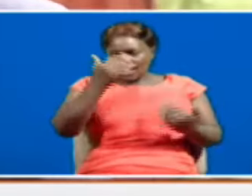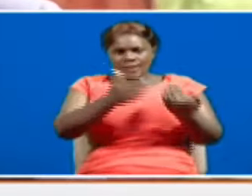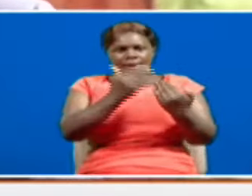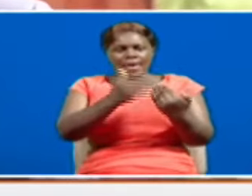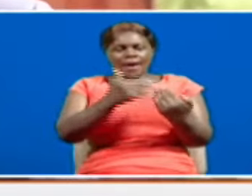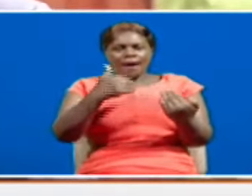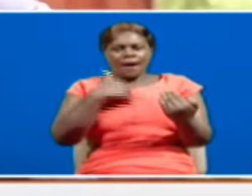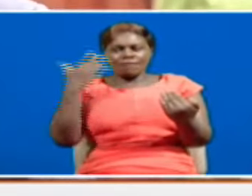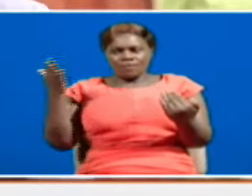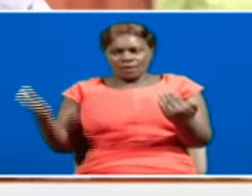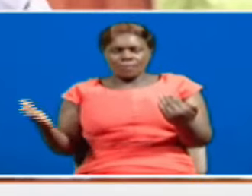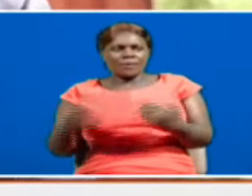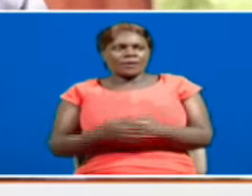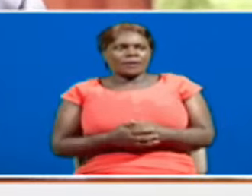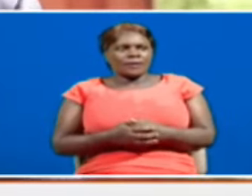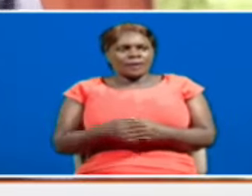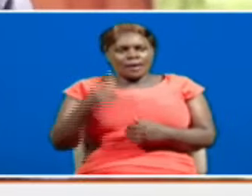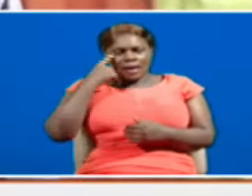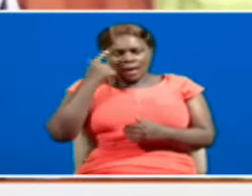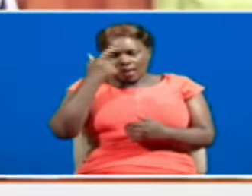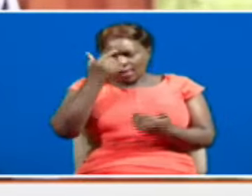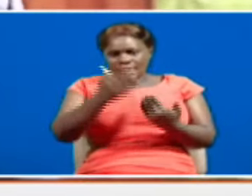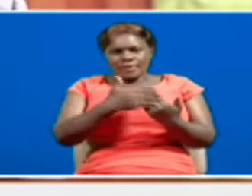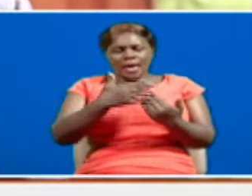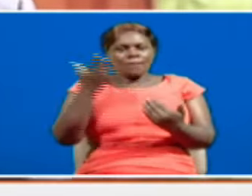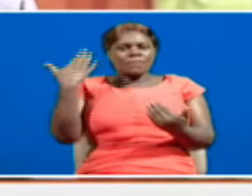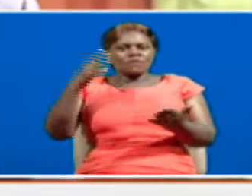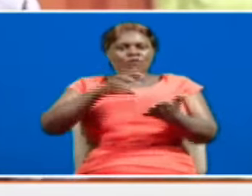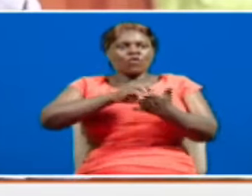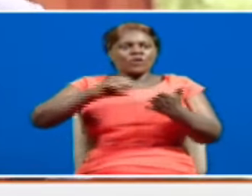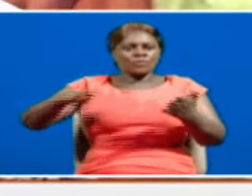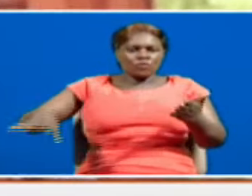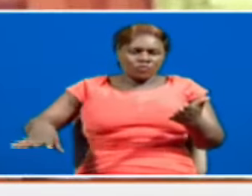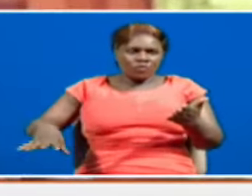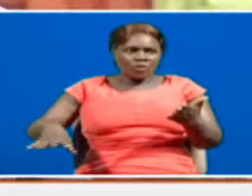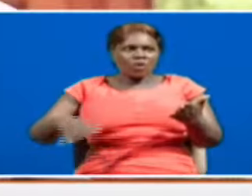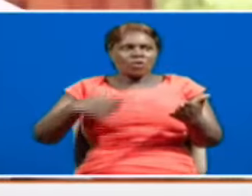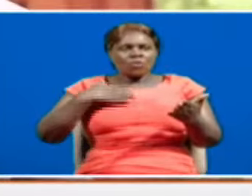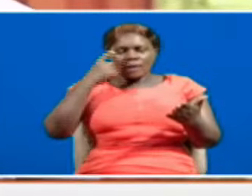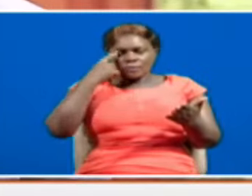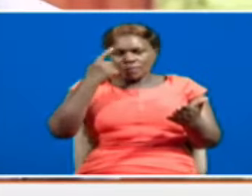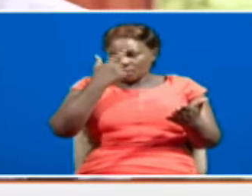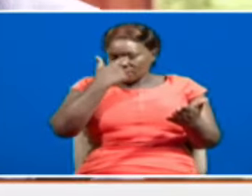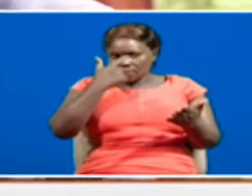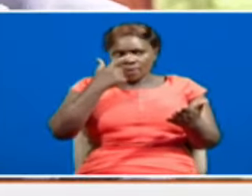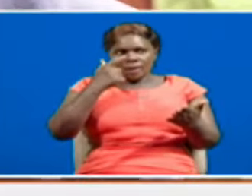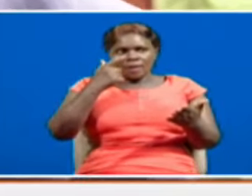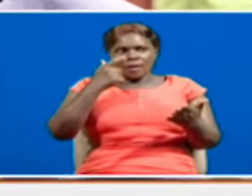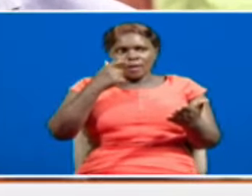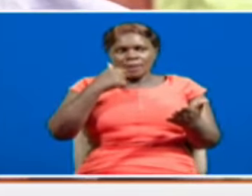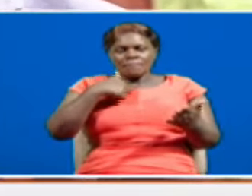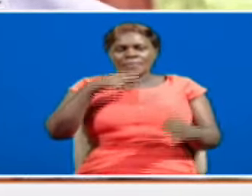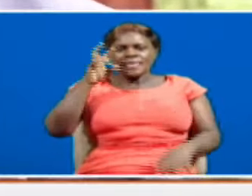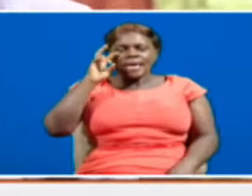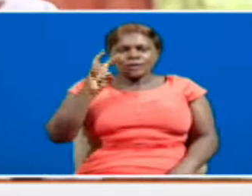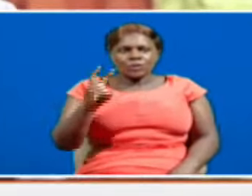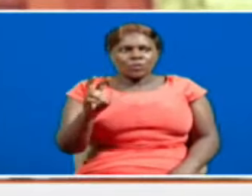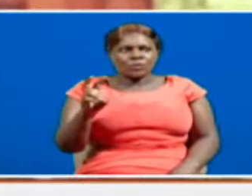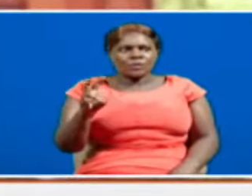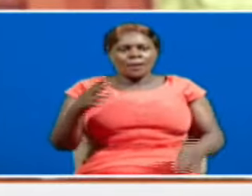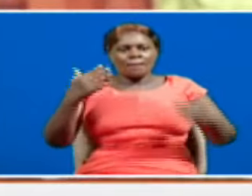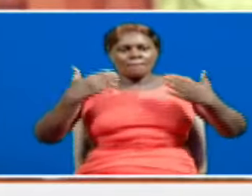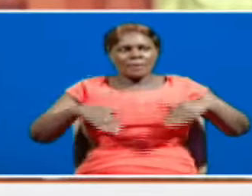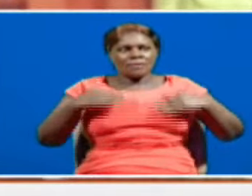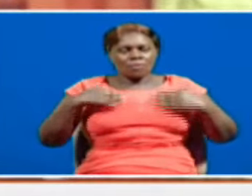ndani kwa sababu eye care ilikuwa imeondolewa. Ukitaka kupimwa macho, I saw